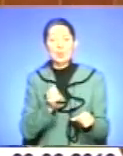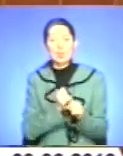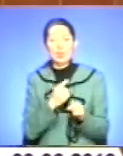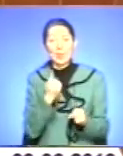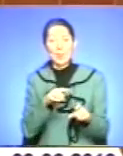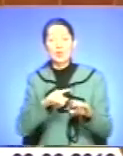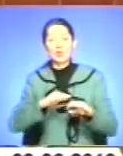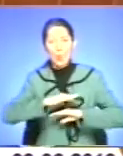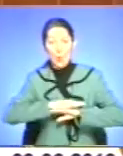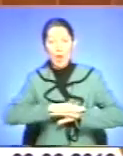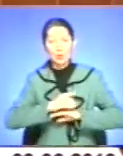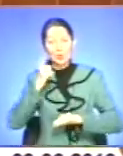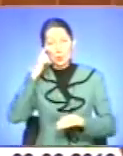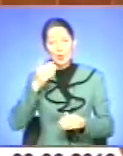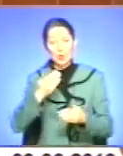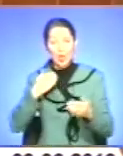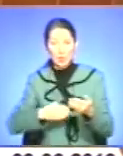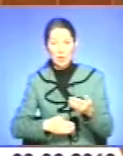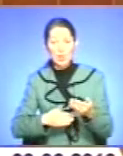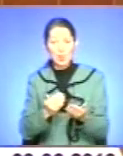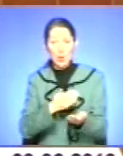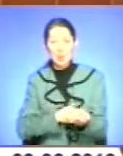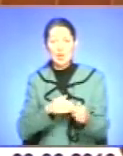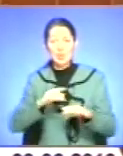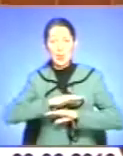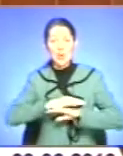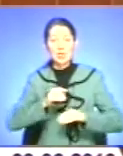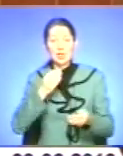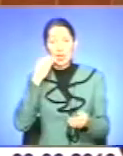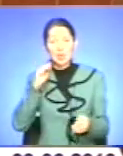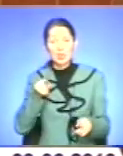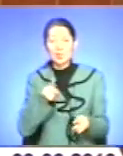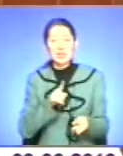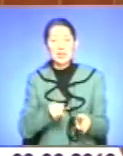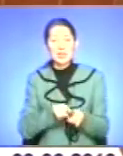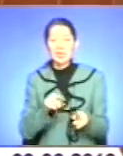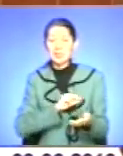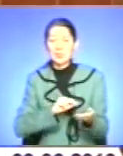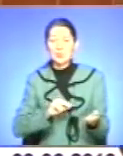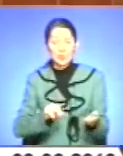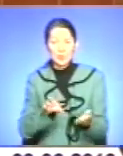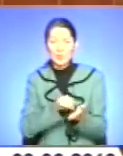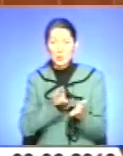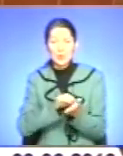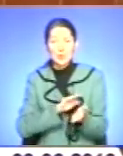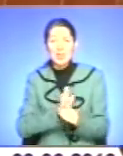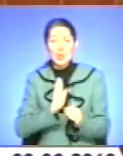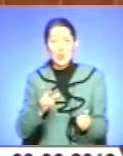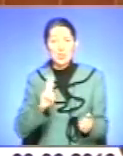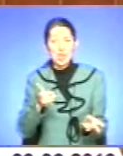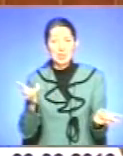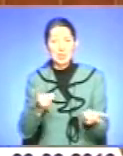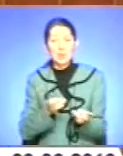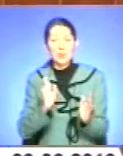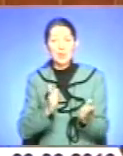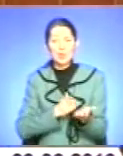що на останній парті краще. Хоча це не так, тому що списувати не буде як, тільки потрібно